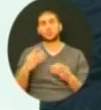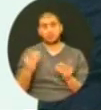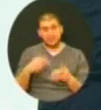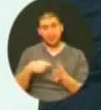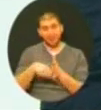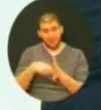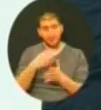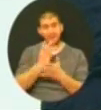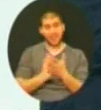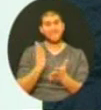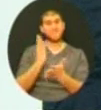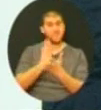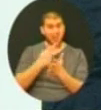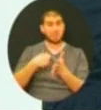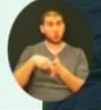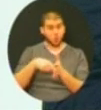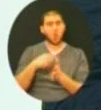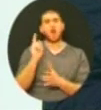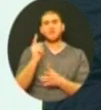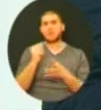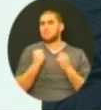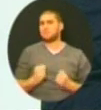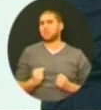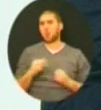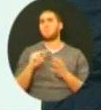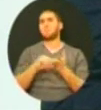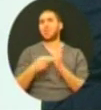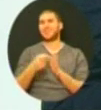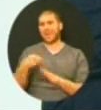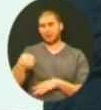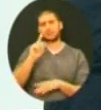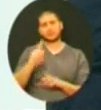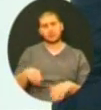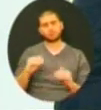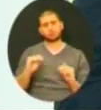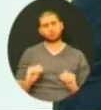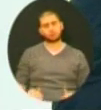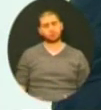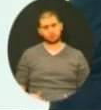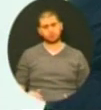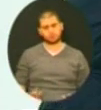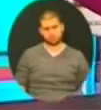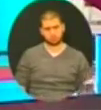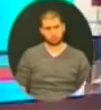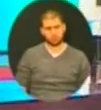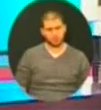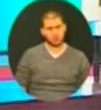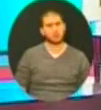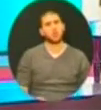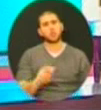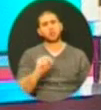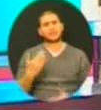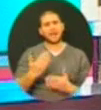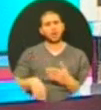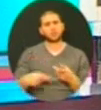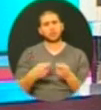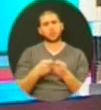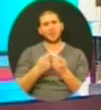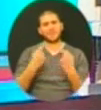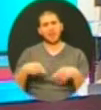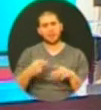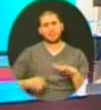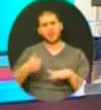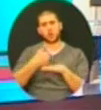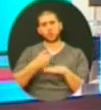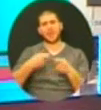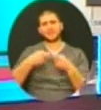לתקן, חלק תוקנו, אבל בוודאי ובוודאי שהפוליטיקאים צריכים להוריד הילוך מהעניין הזה. כן, עכשיו עוד עניין אחרון שנוגע לוועדה שבראשה